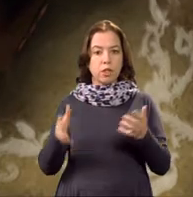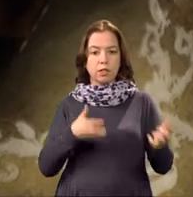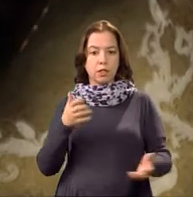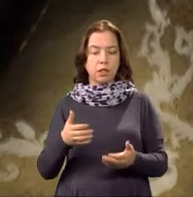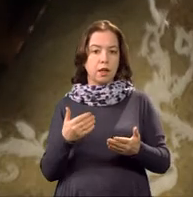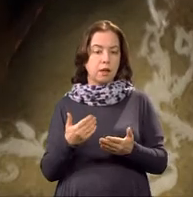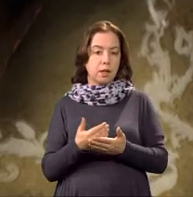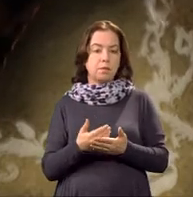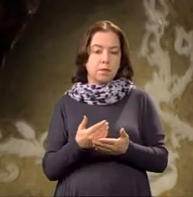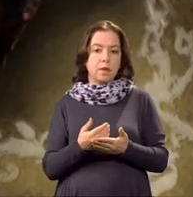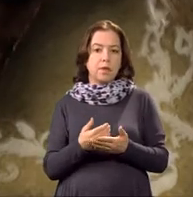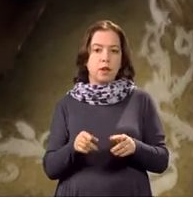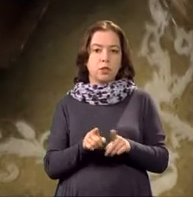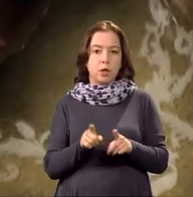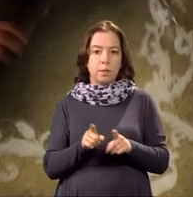подвижника.